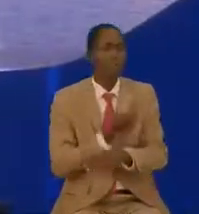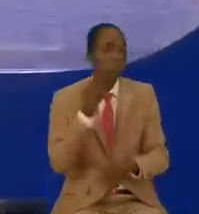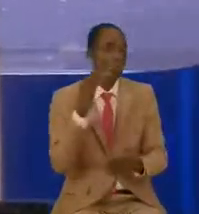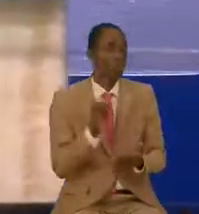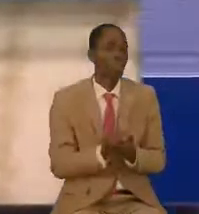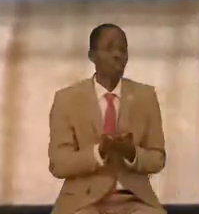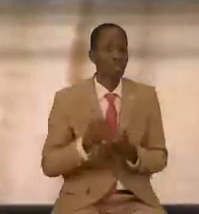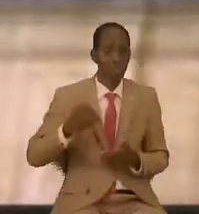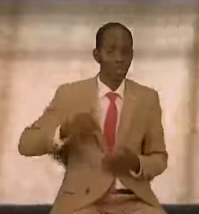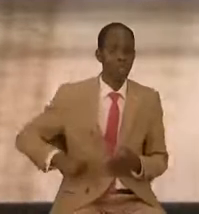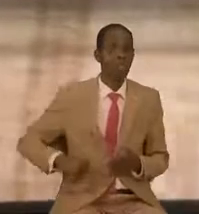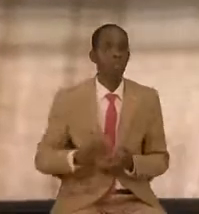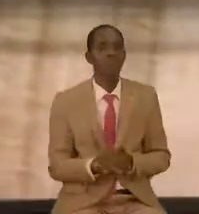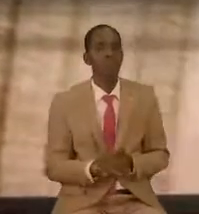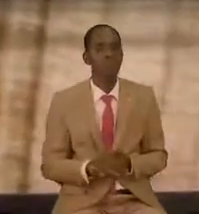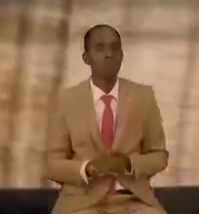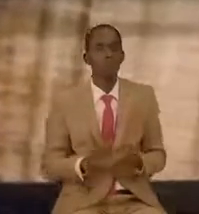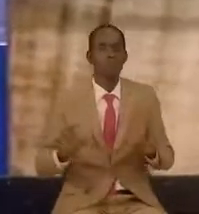voyez, la circoncision